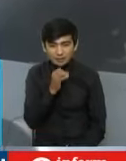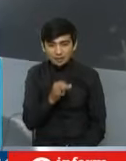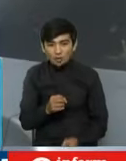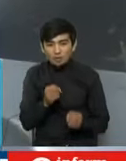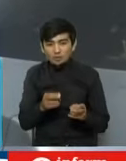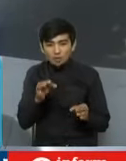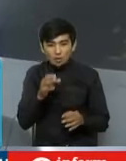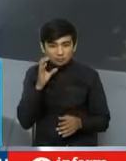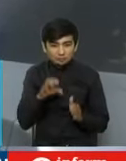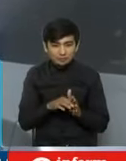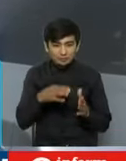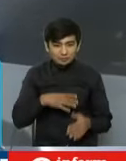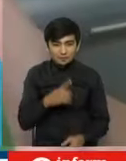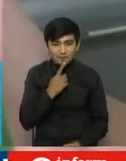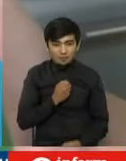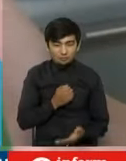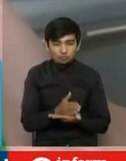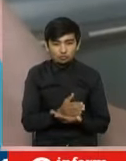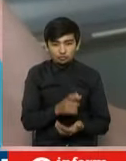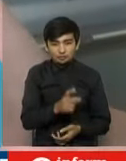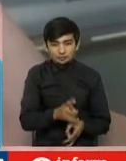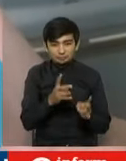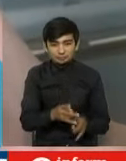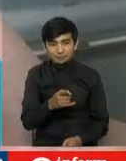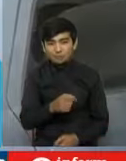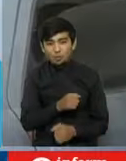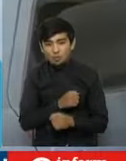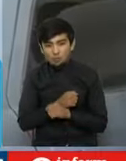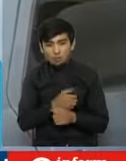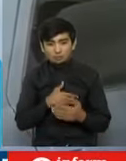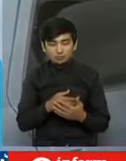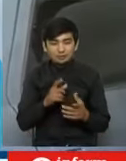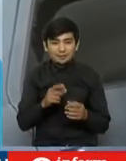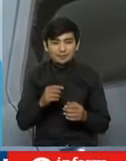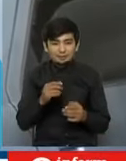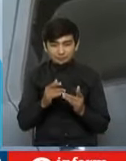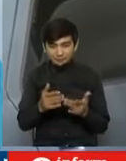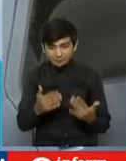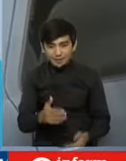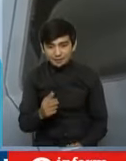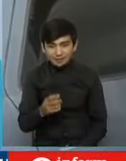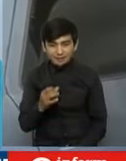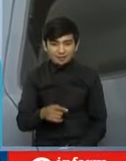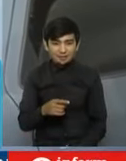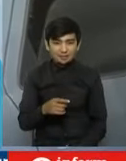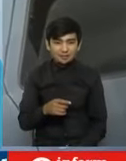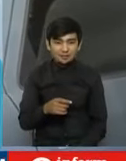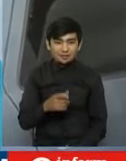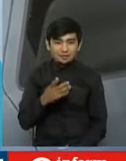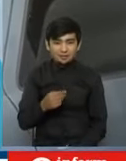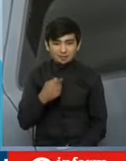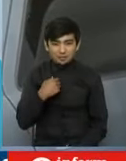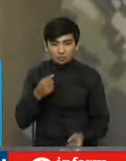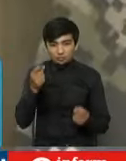сақтамағаннан әскери қызметші жарақат алған. Оның демалыста екенін білем. Нақты дүйсенбіден или сейсенбіден екенін мен оны айта